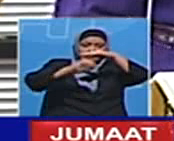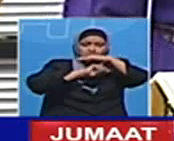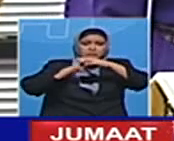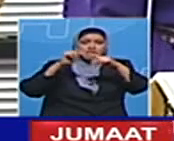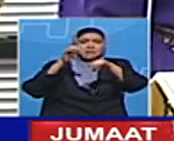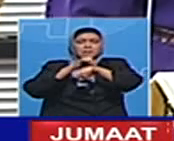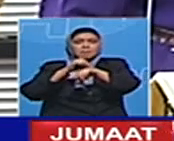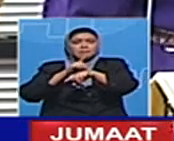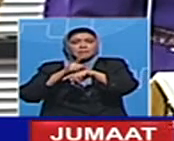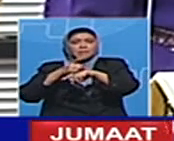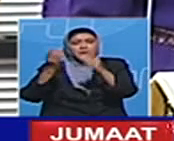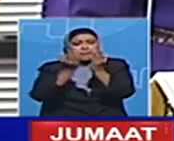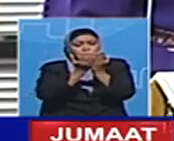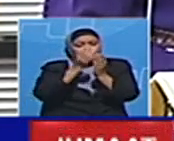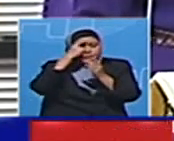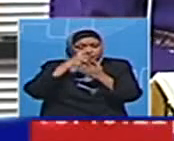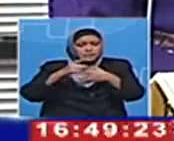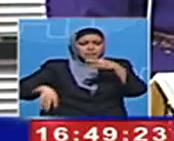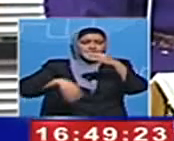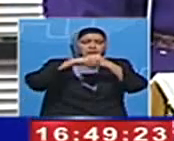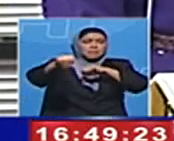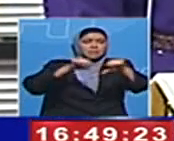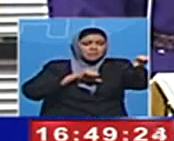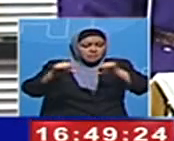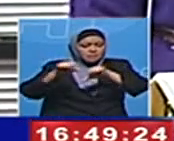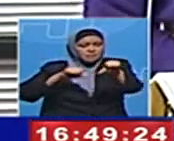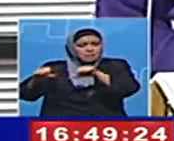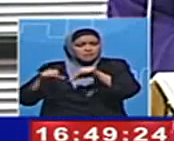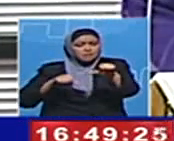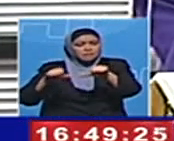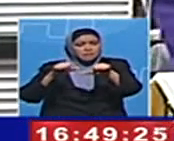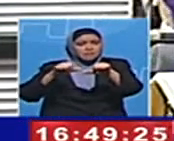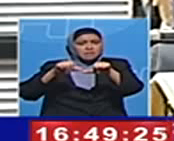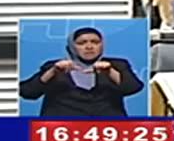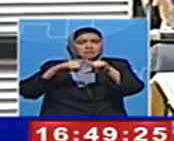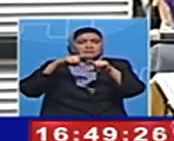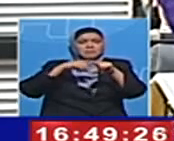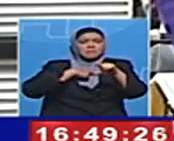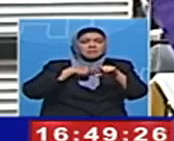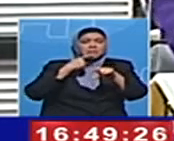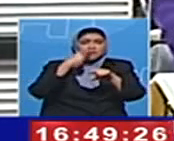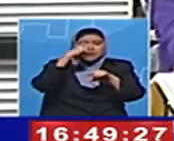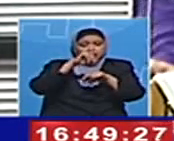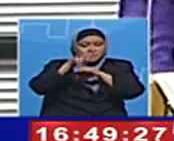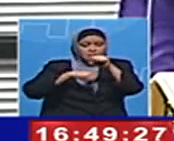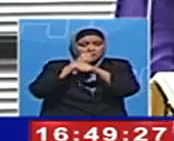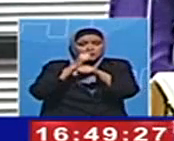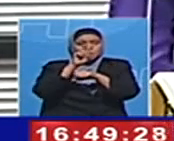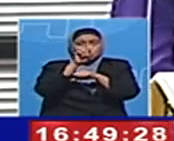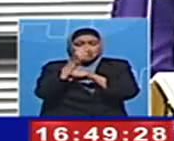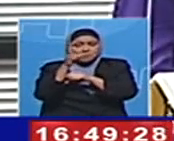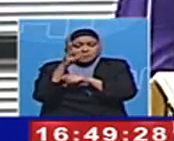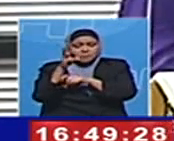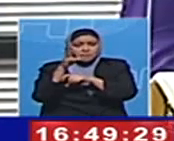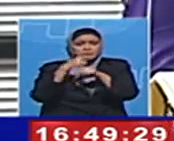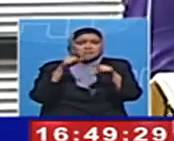menggiatkan aktiviti demand Innovation pada tahun 2016 kerajaan akan memperuntukkan R juta untuk